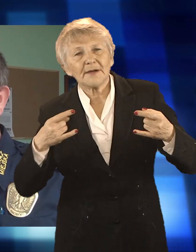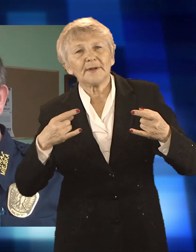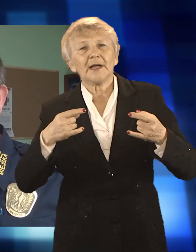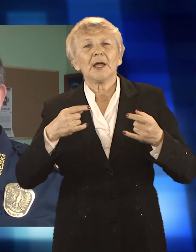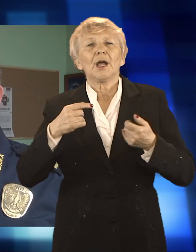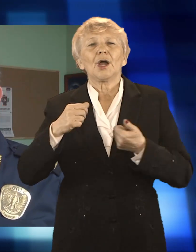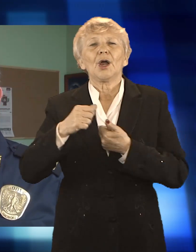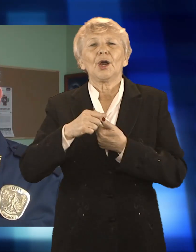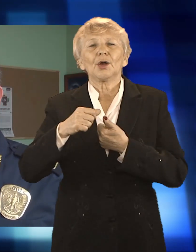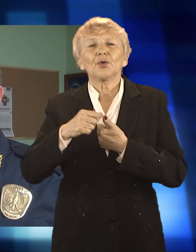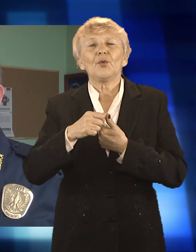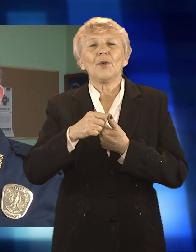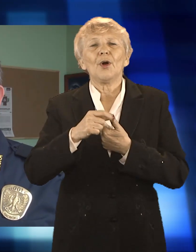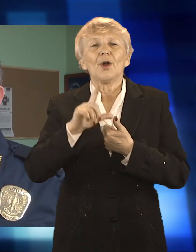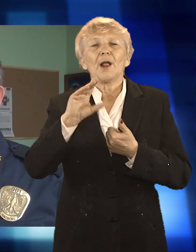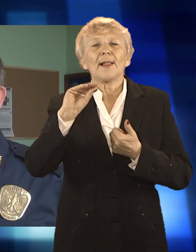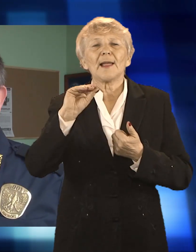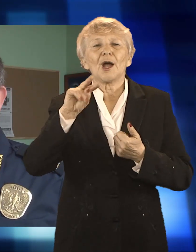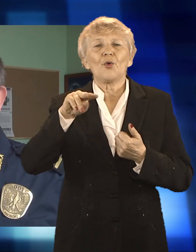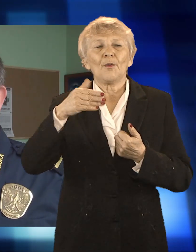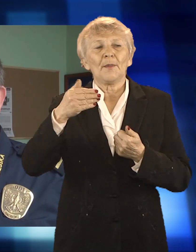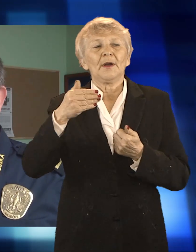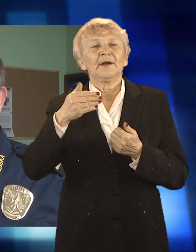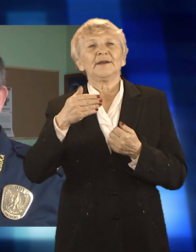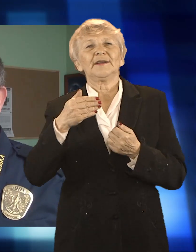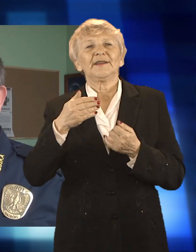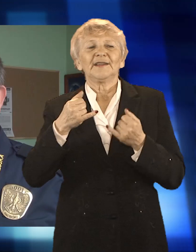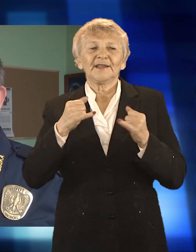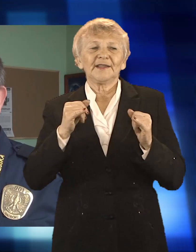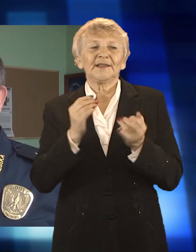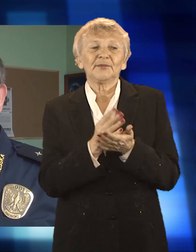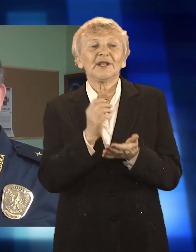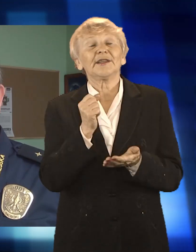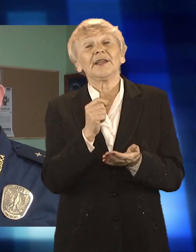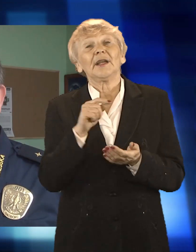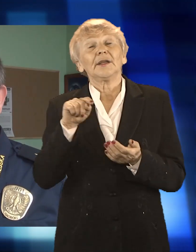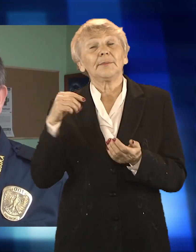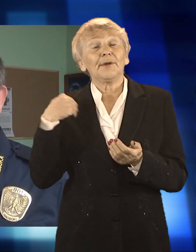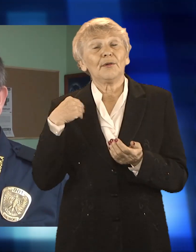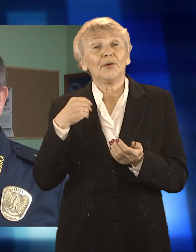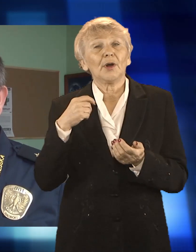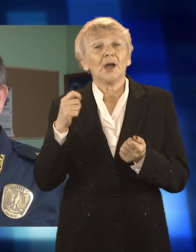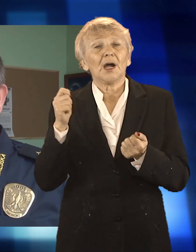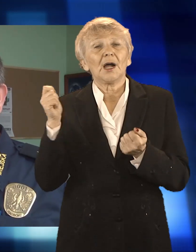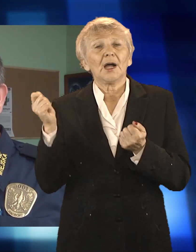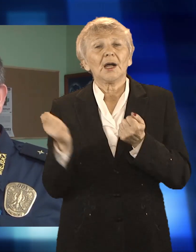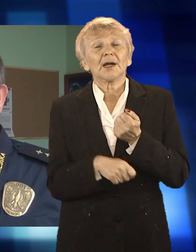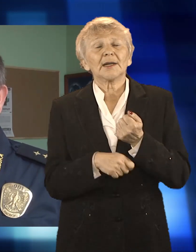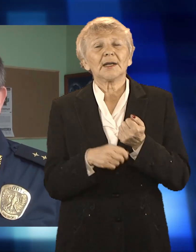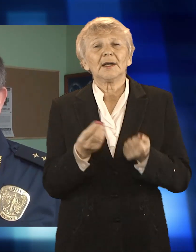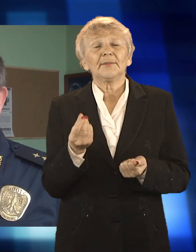przygotowaną, tego żeśmy nie stwierdzili, żeby spalał te elementy, ale w tym momencie został tutaj ukarany bardzo wysokim mandatem, który wynika tutaj